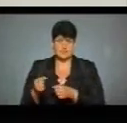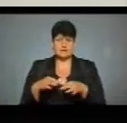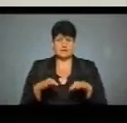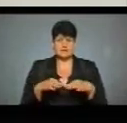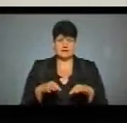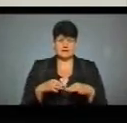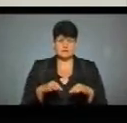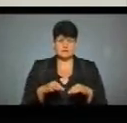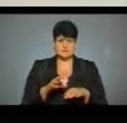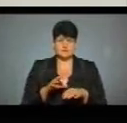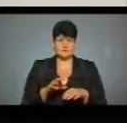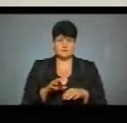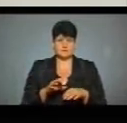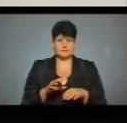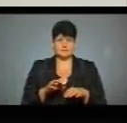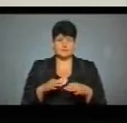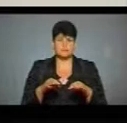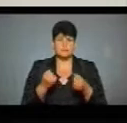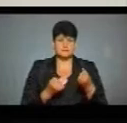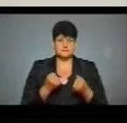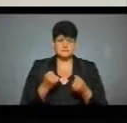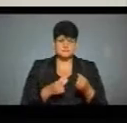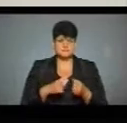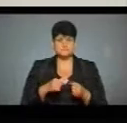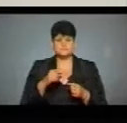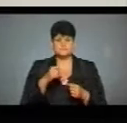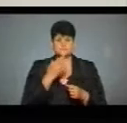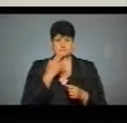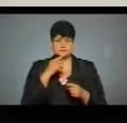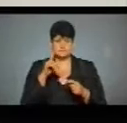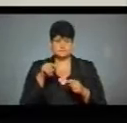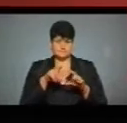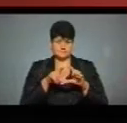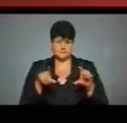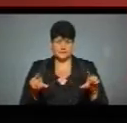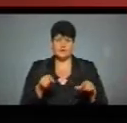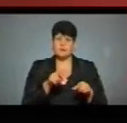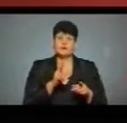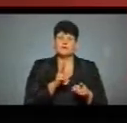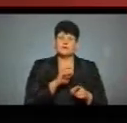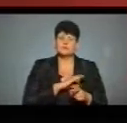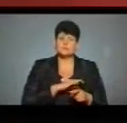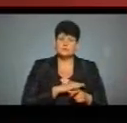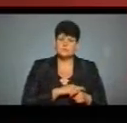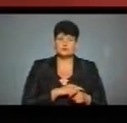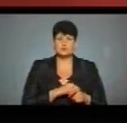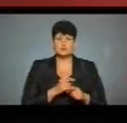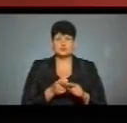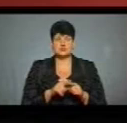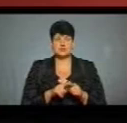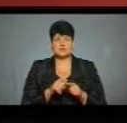і фіксувати дані правопорушення, тобто користування іншою особою чи перевищення